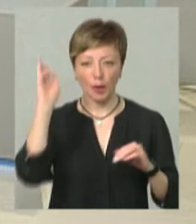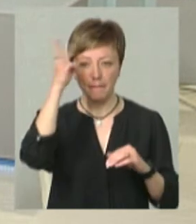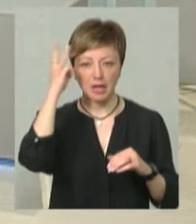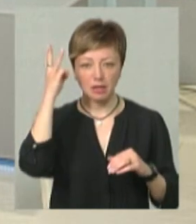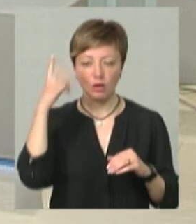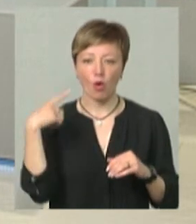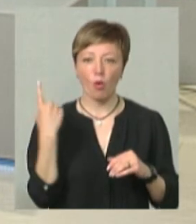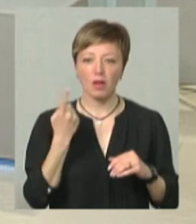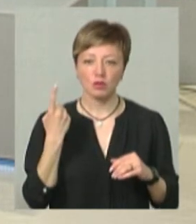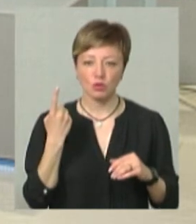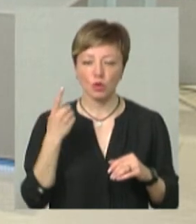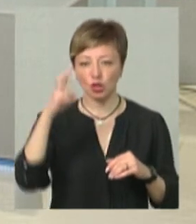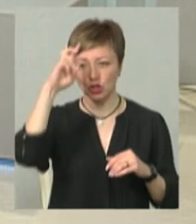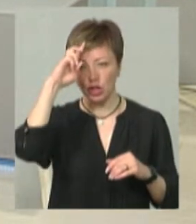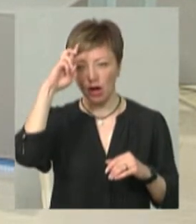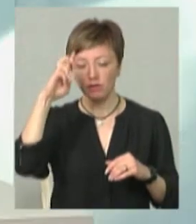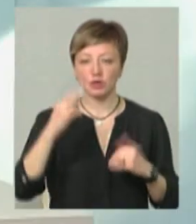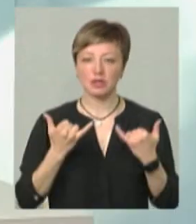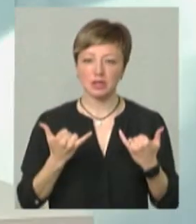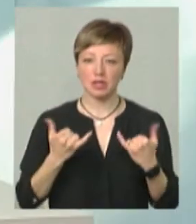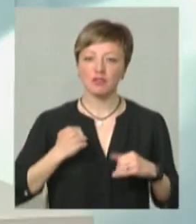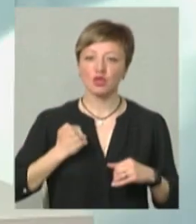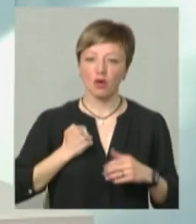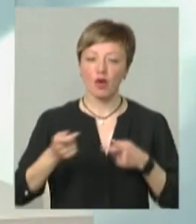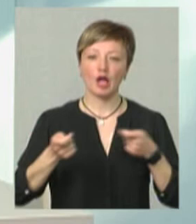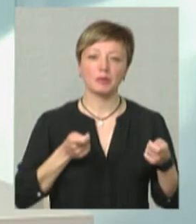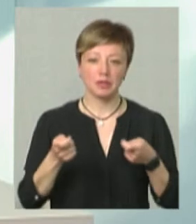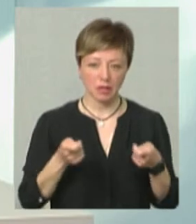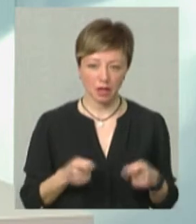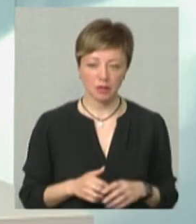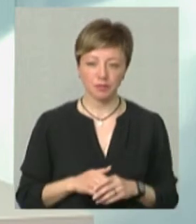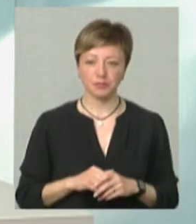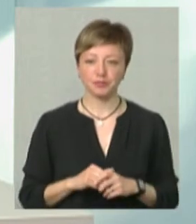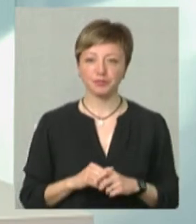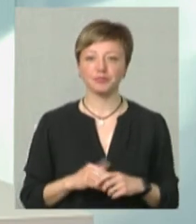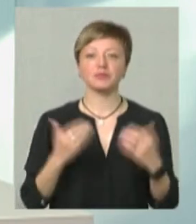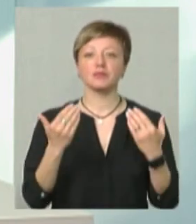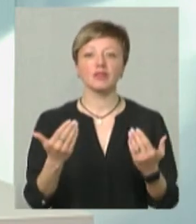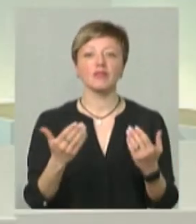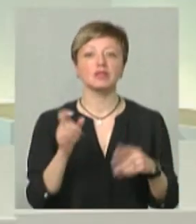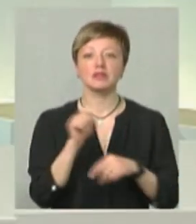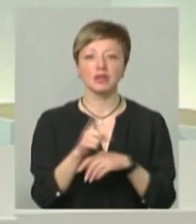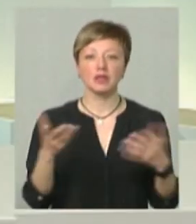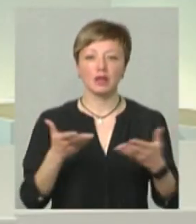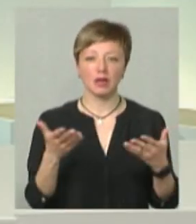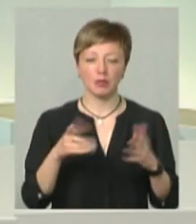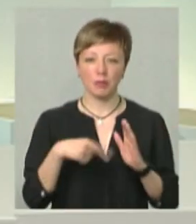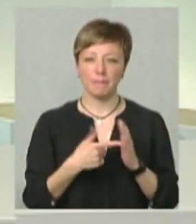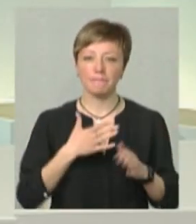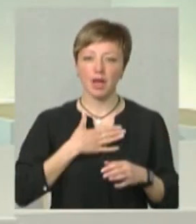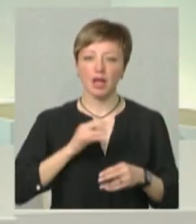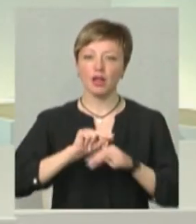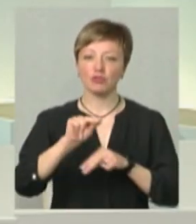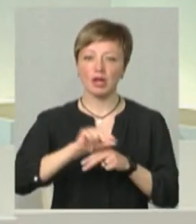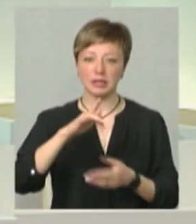Хмельницької обласної державної чи зараз військової адміністрації. Яка ваша місія? Ми є навчальним